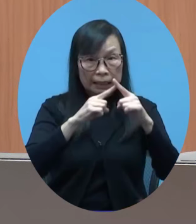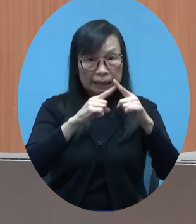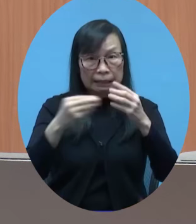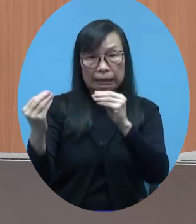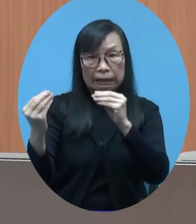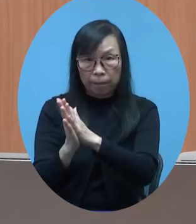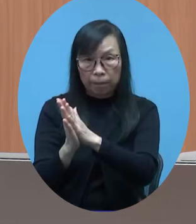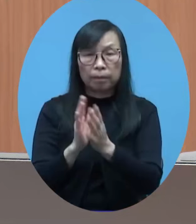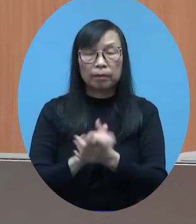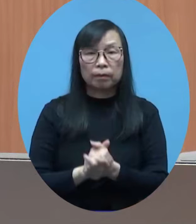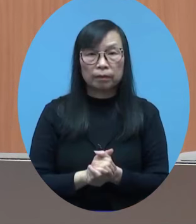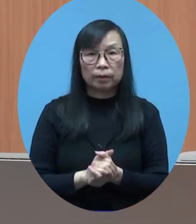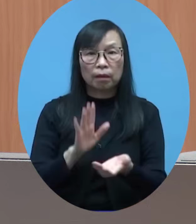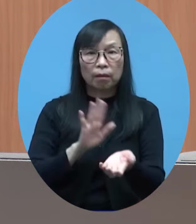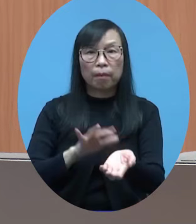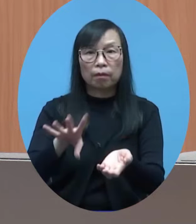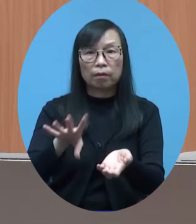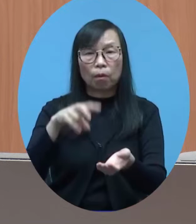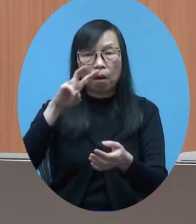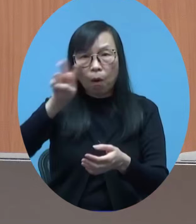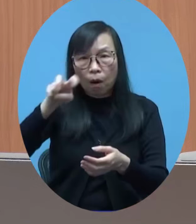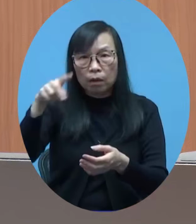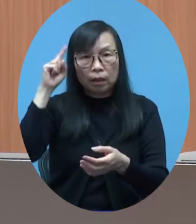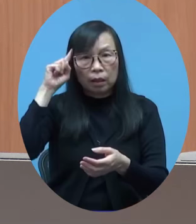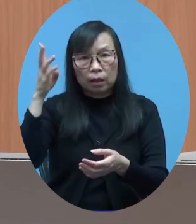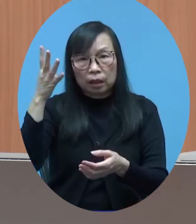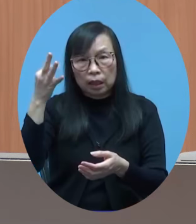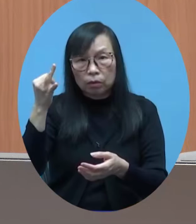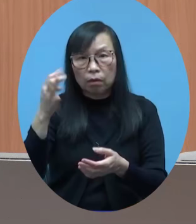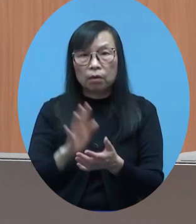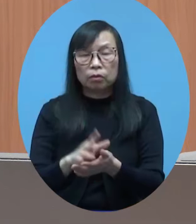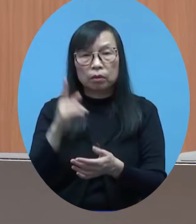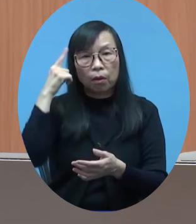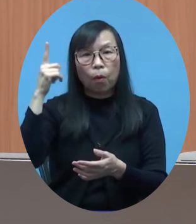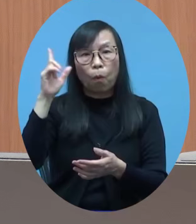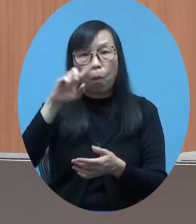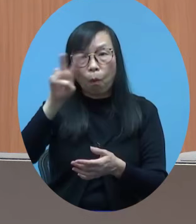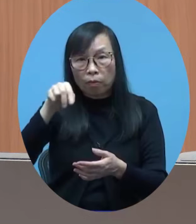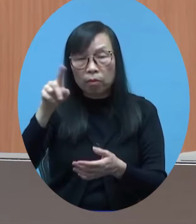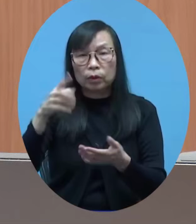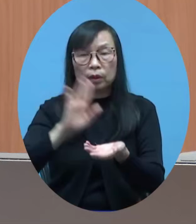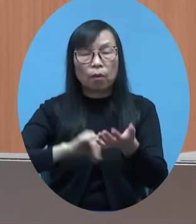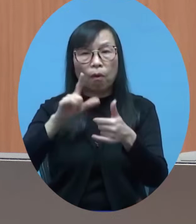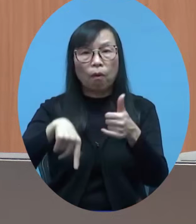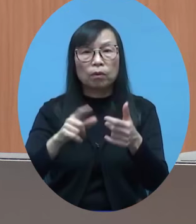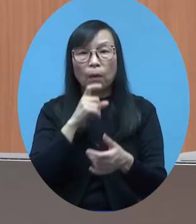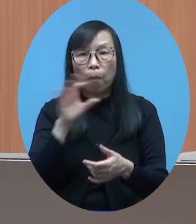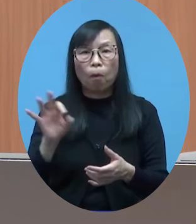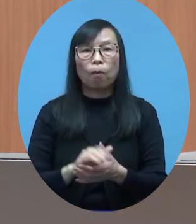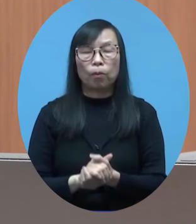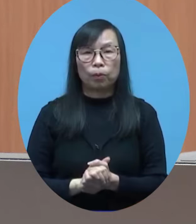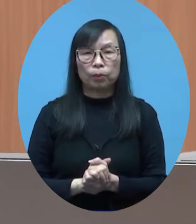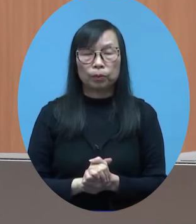染。咁呢個病毒都揾到幾日，咁所以就係即係想揾出係咪有呢啲個案咯嚇。